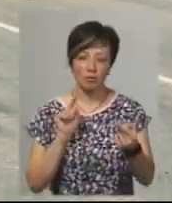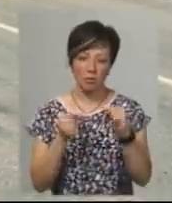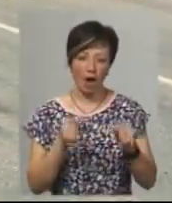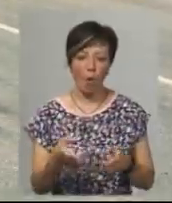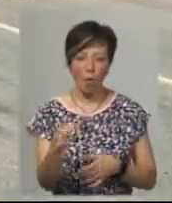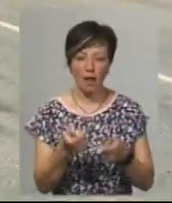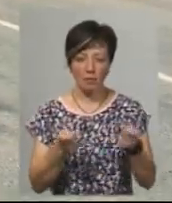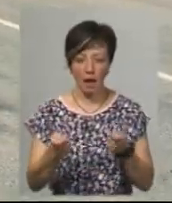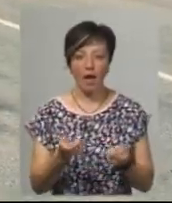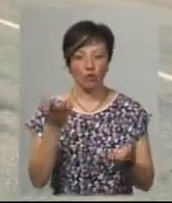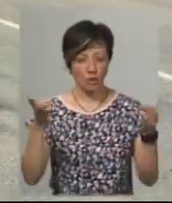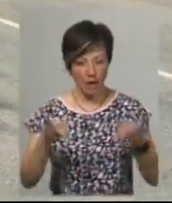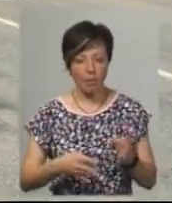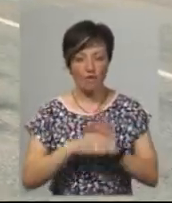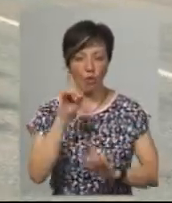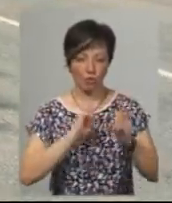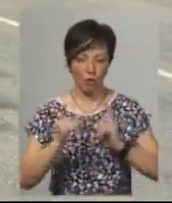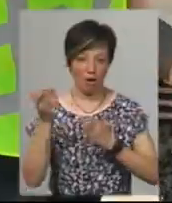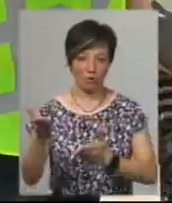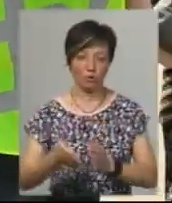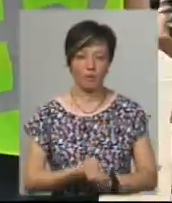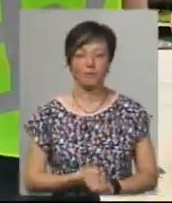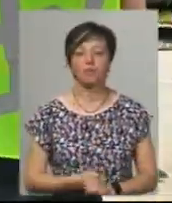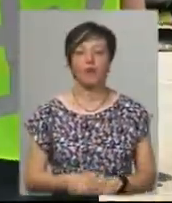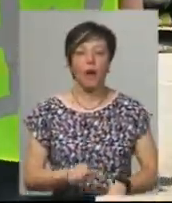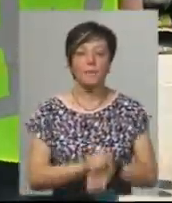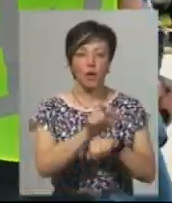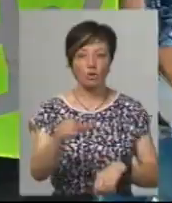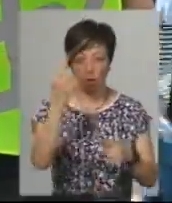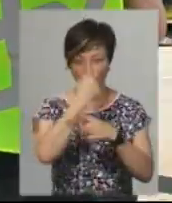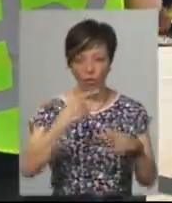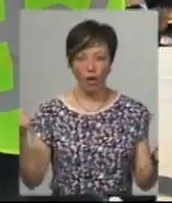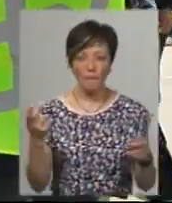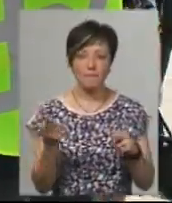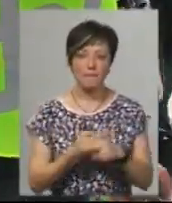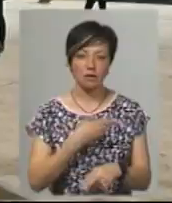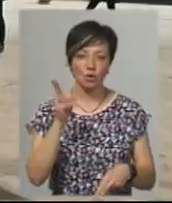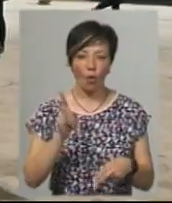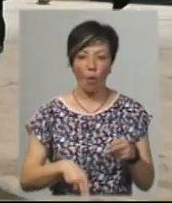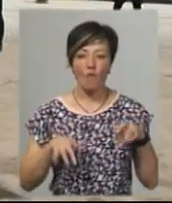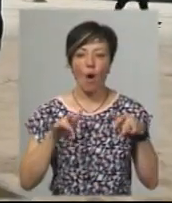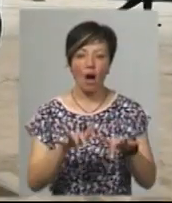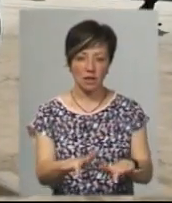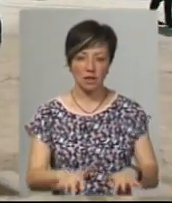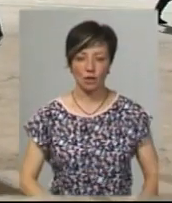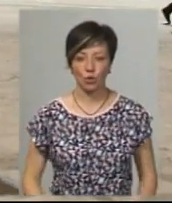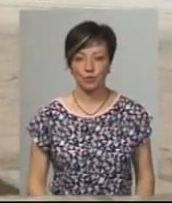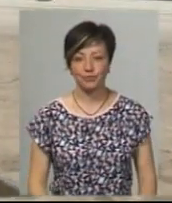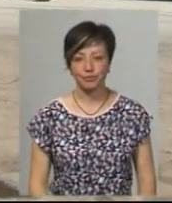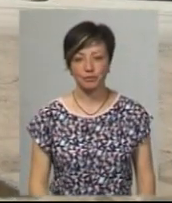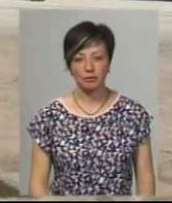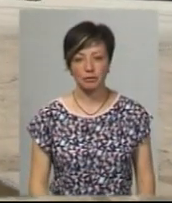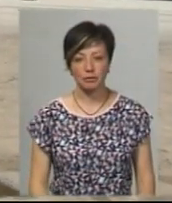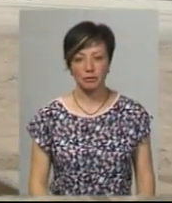за необхідності Верховну Раду, каже Наталія Беренда. Додає, протестувальники оголошують безстрокову акцію. Михайло Жила, Юрій Чорний, новини на